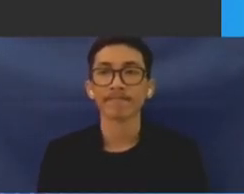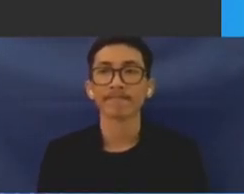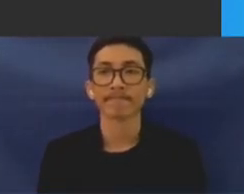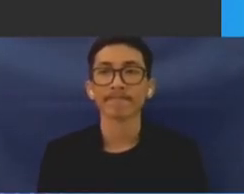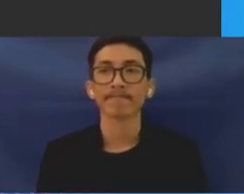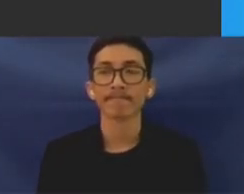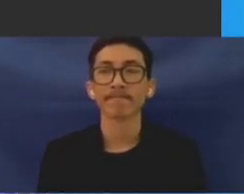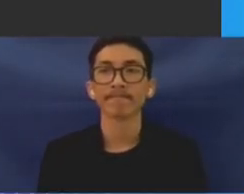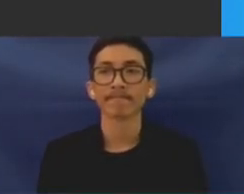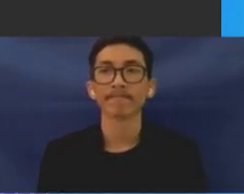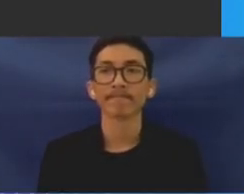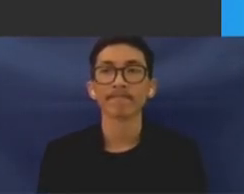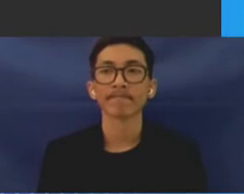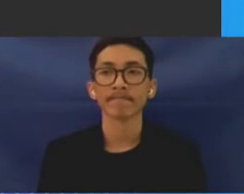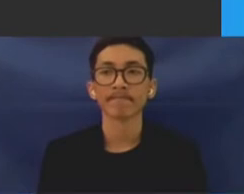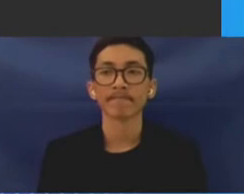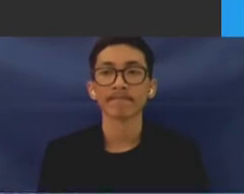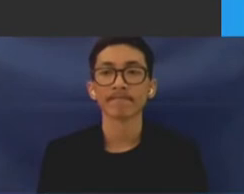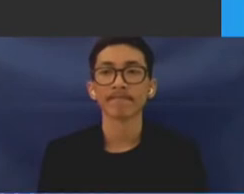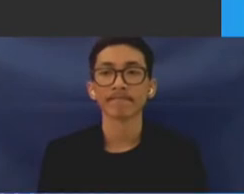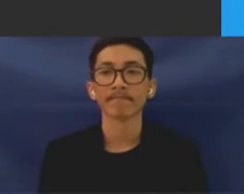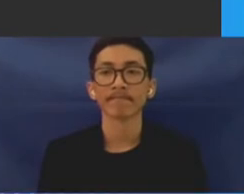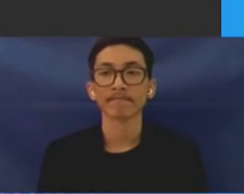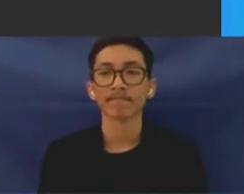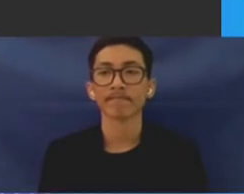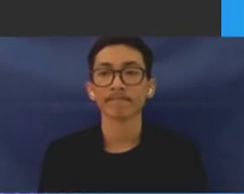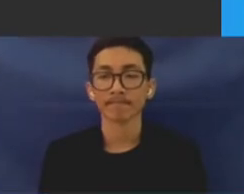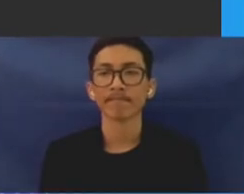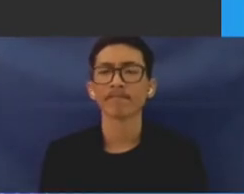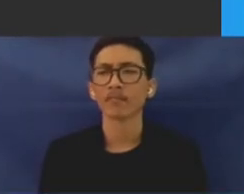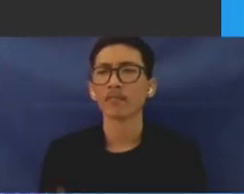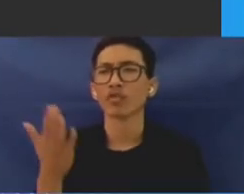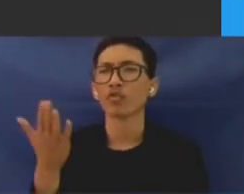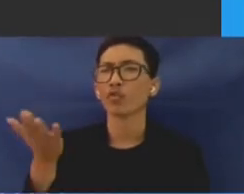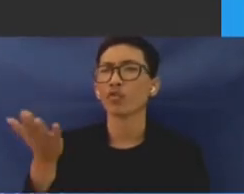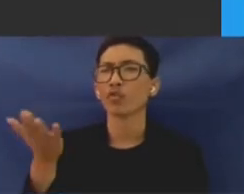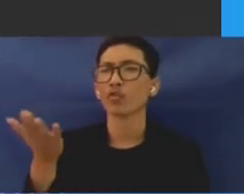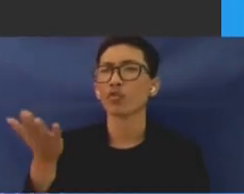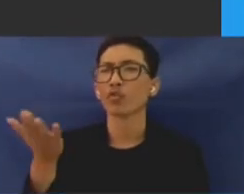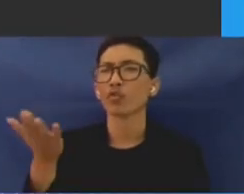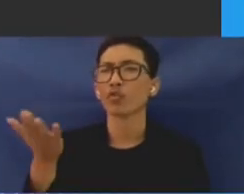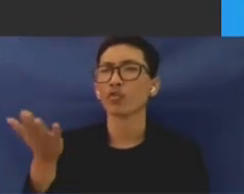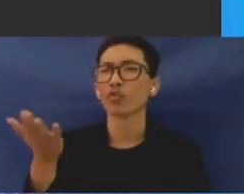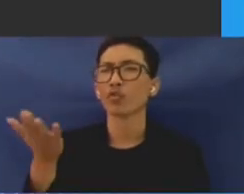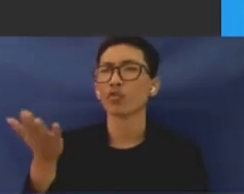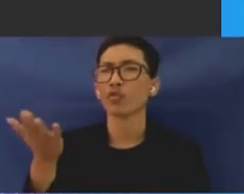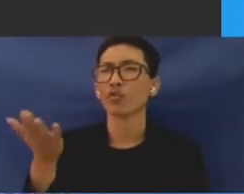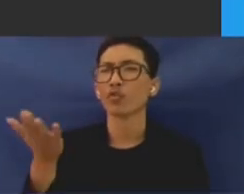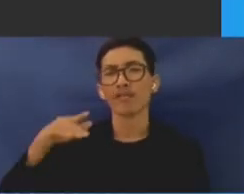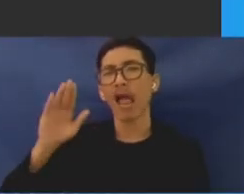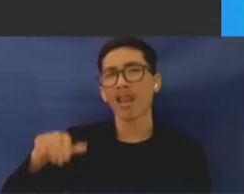Jadi pada saat awal dulu dengan kondisi Balkis ya,